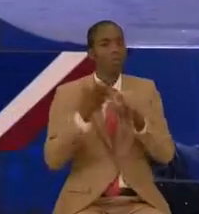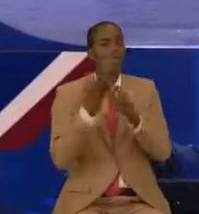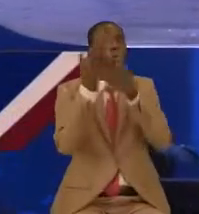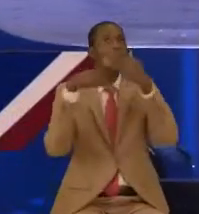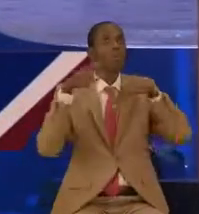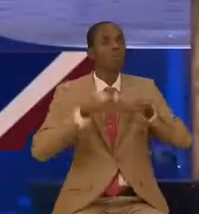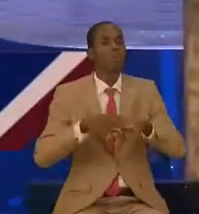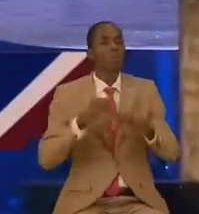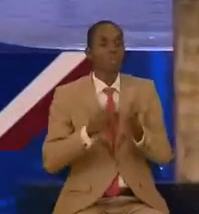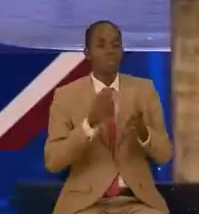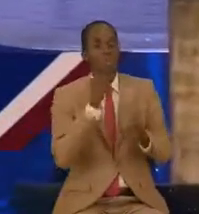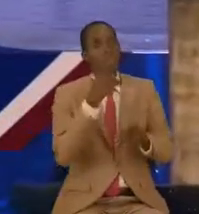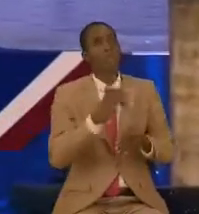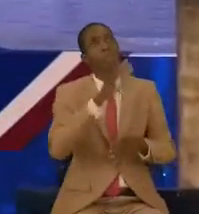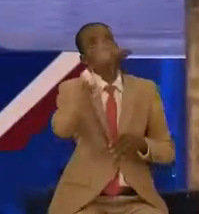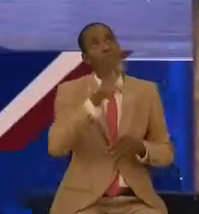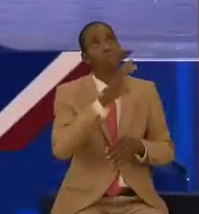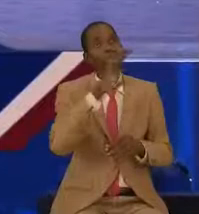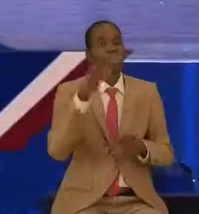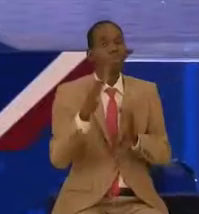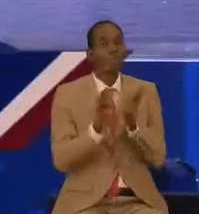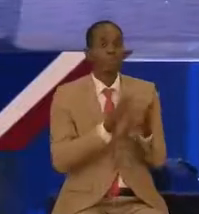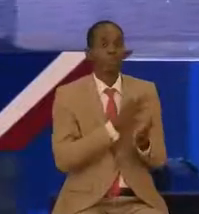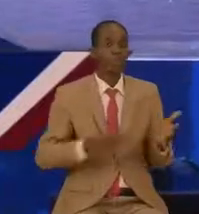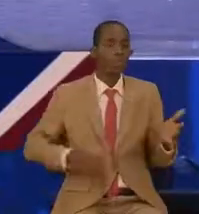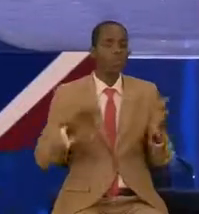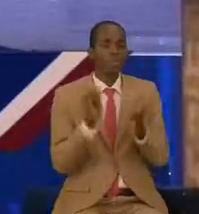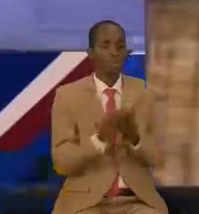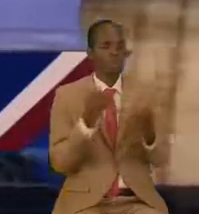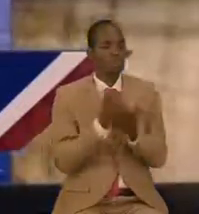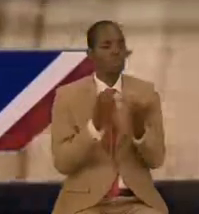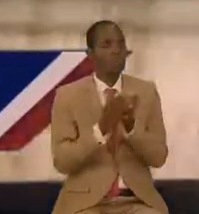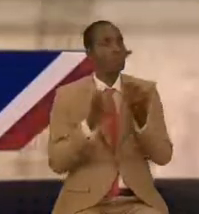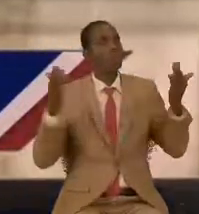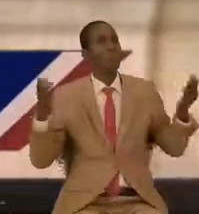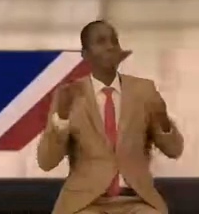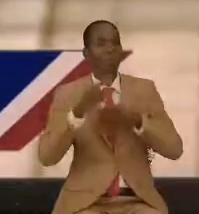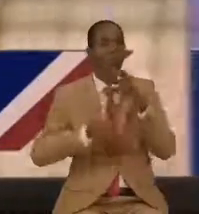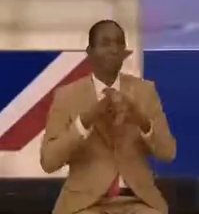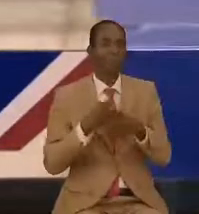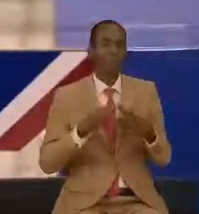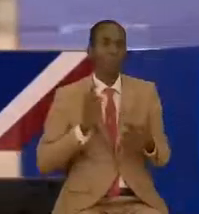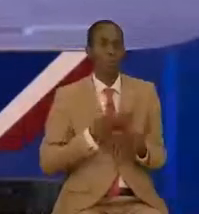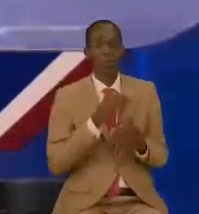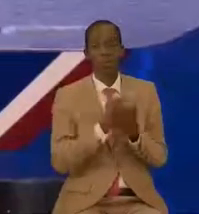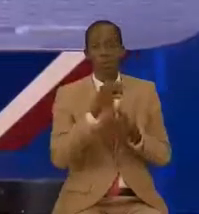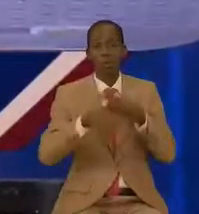de Christ qui crucifie le monde pour nous. Ce monde